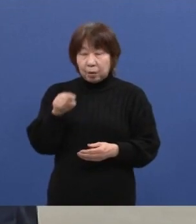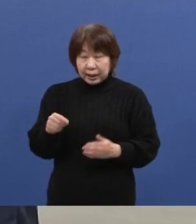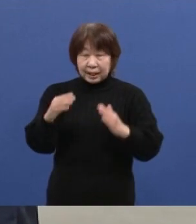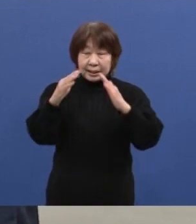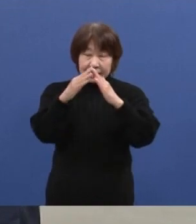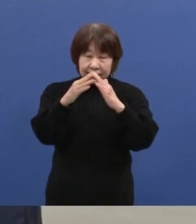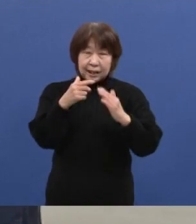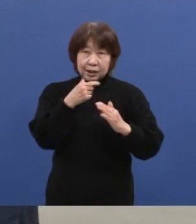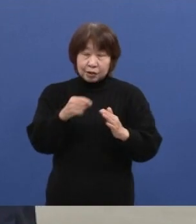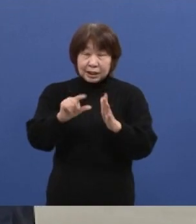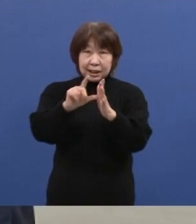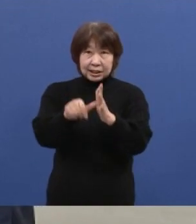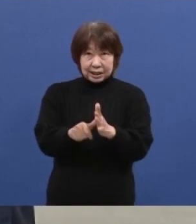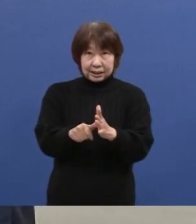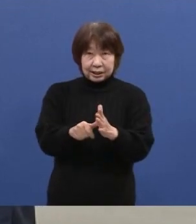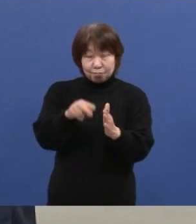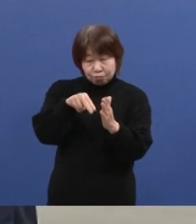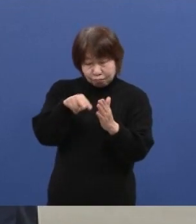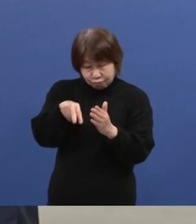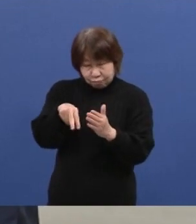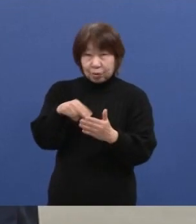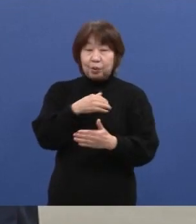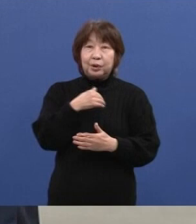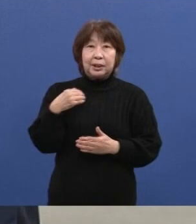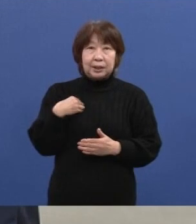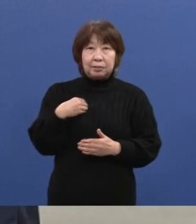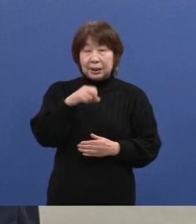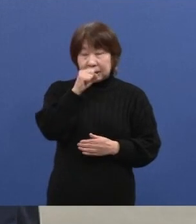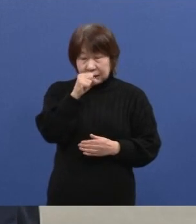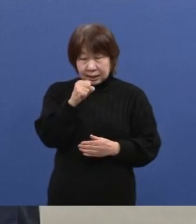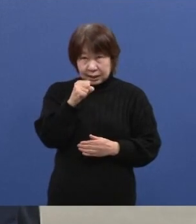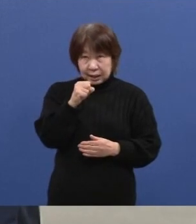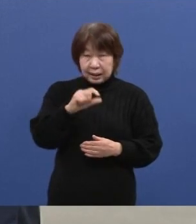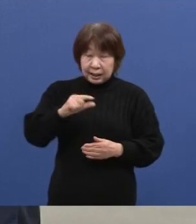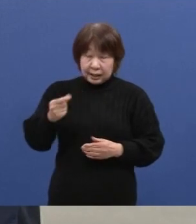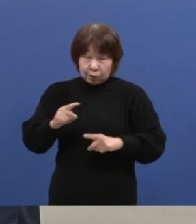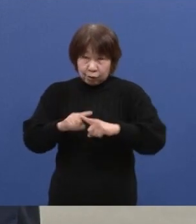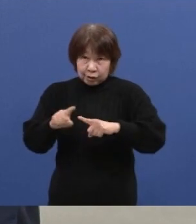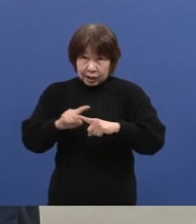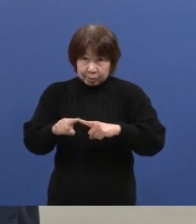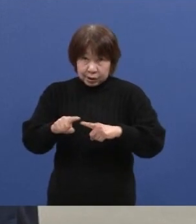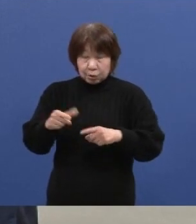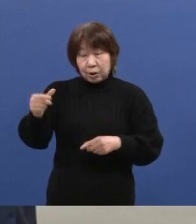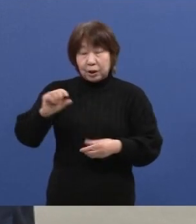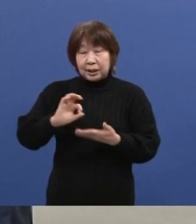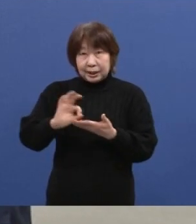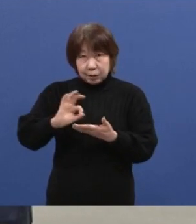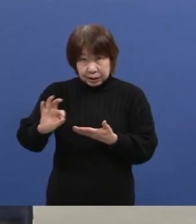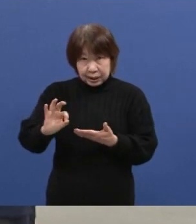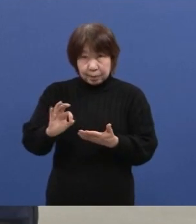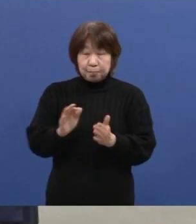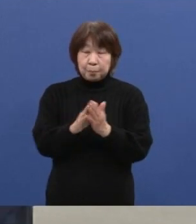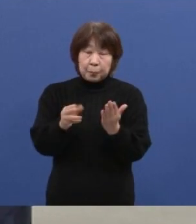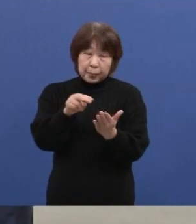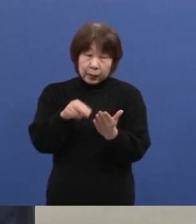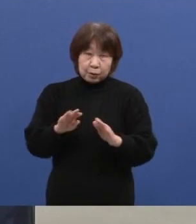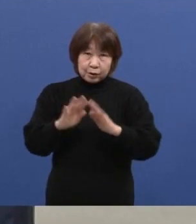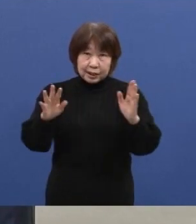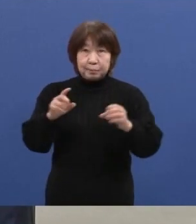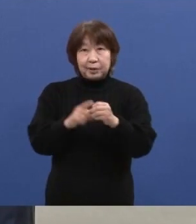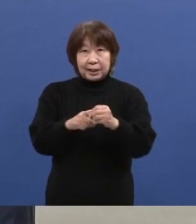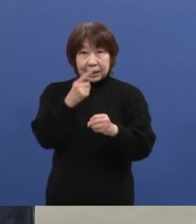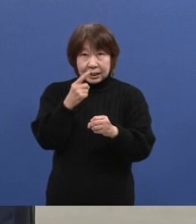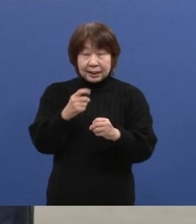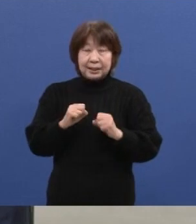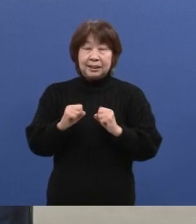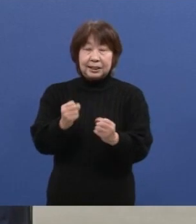からいいですよね。まあ、図書館にあるいろいろなサービスを利用して読書を始めるきっかけにしてほしいですね。 はい、ぜ